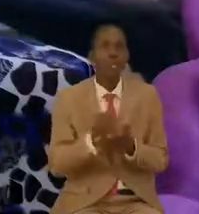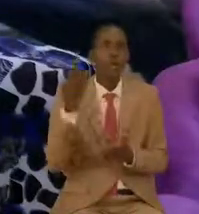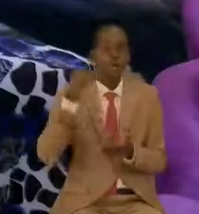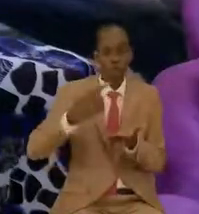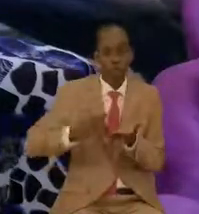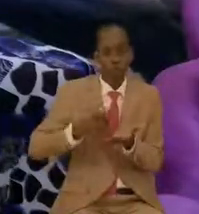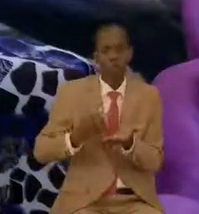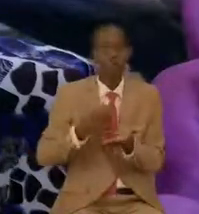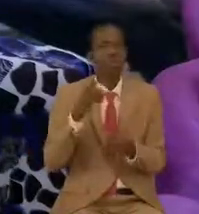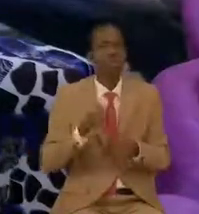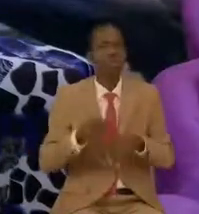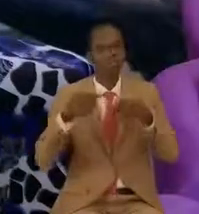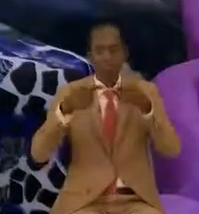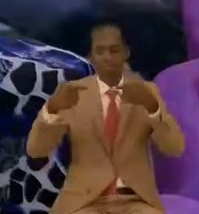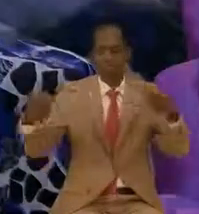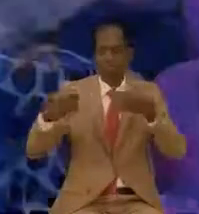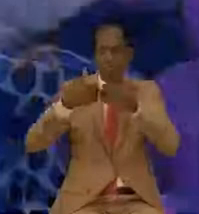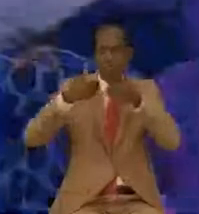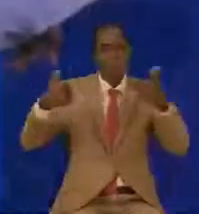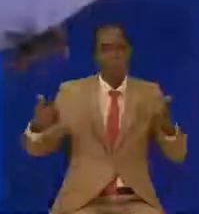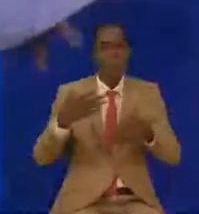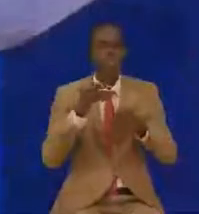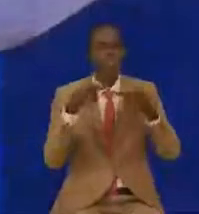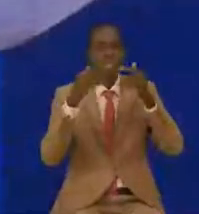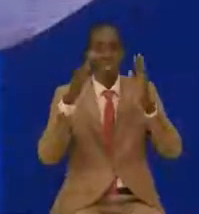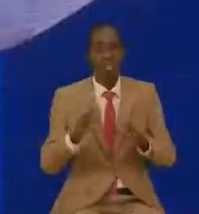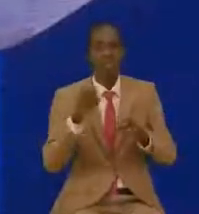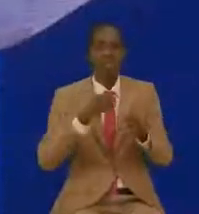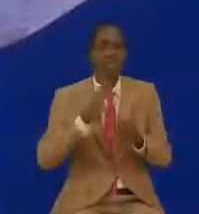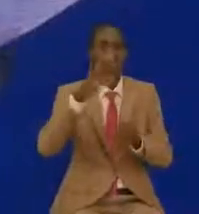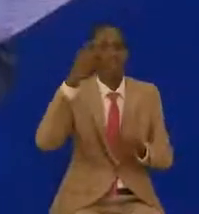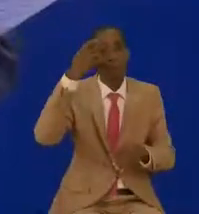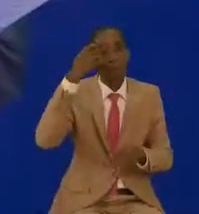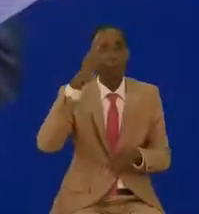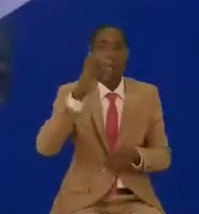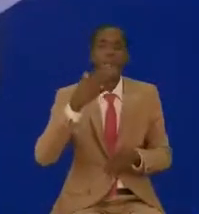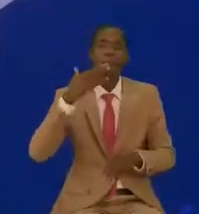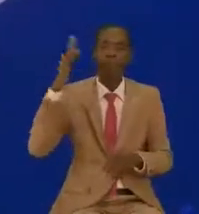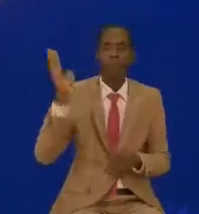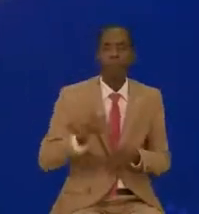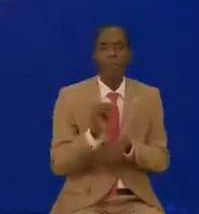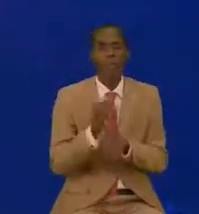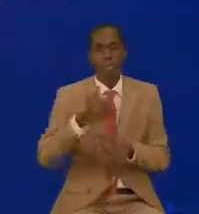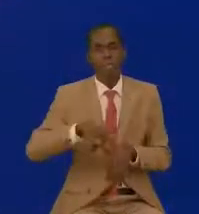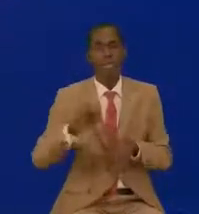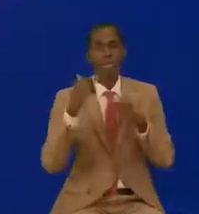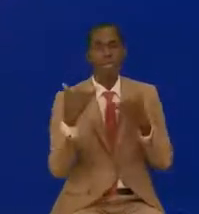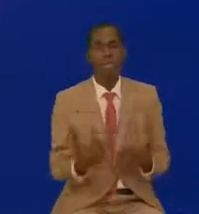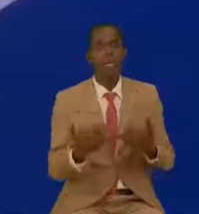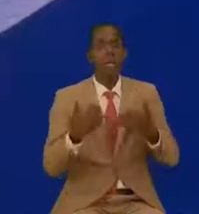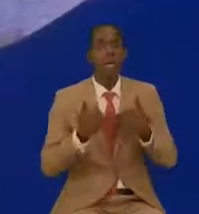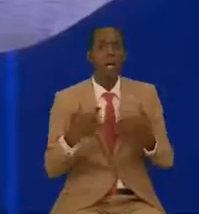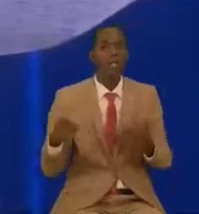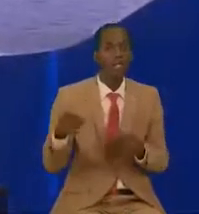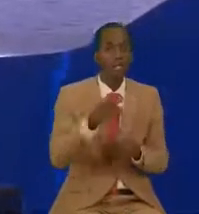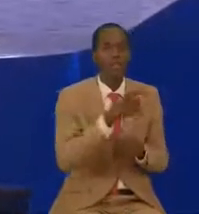étiez autrefois étrangers, ennemis par vos passés et par vos mauvaises œuvres,